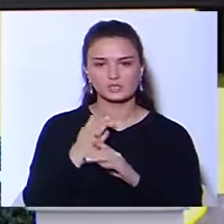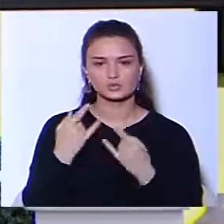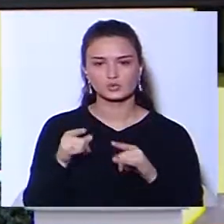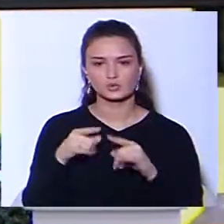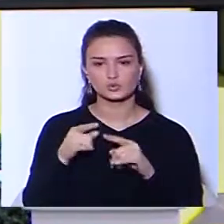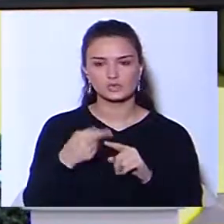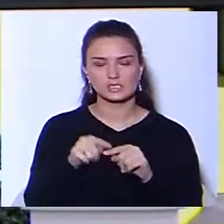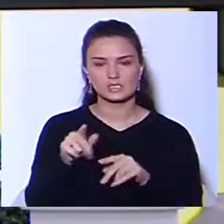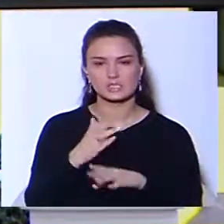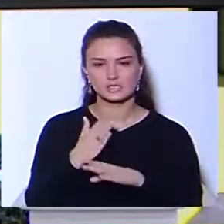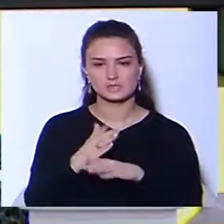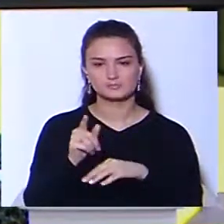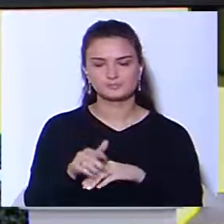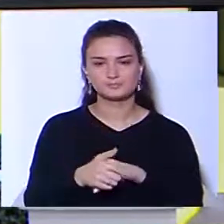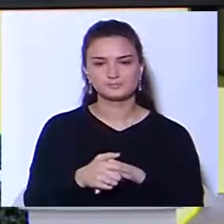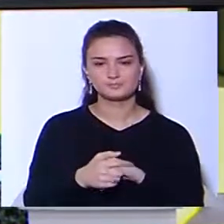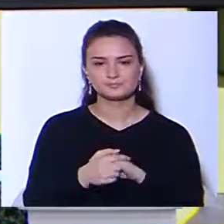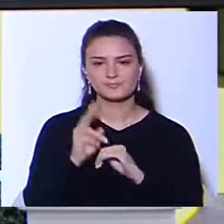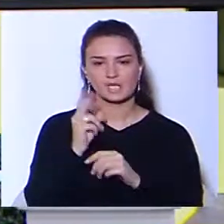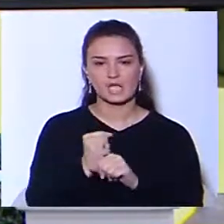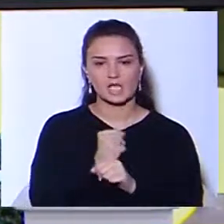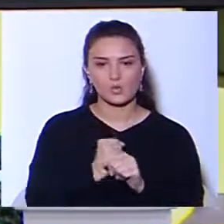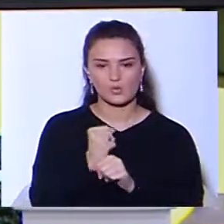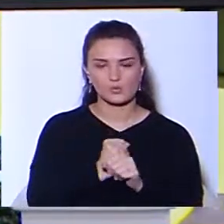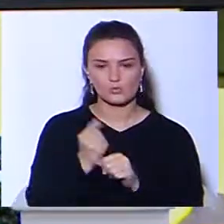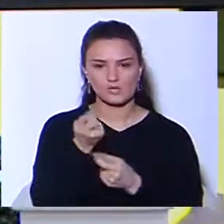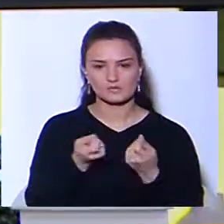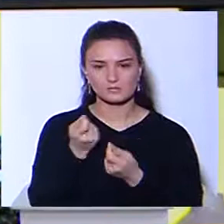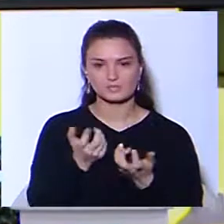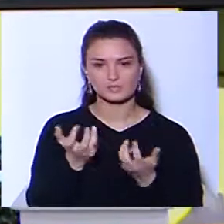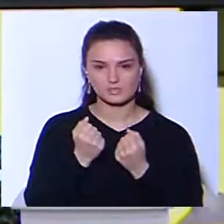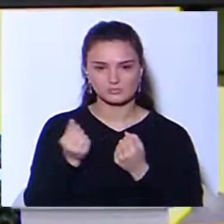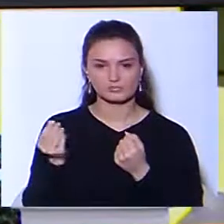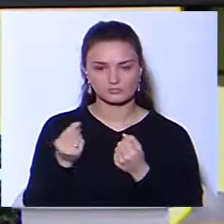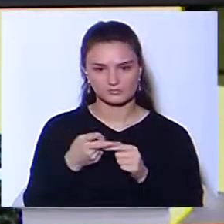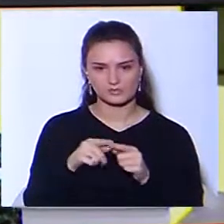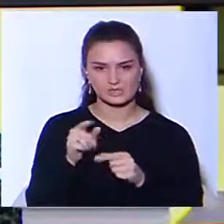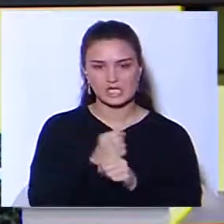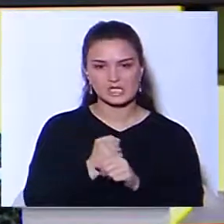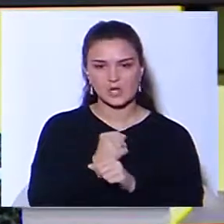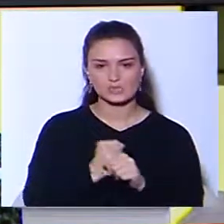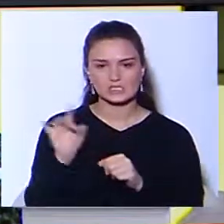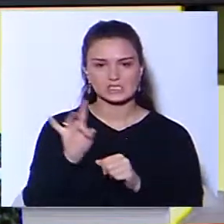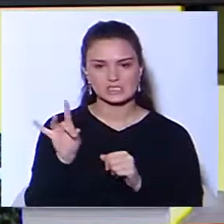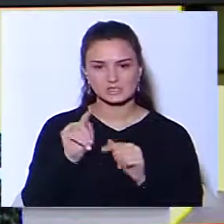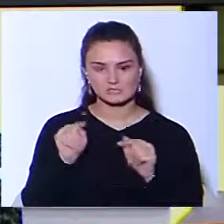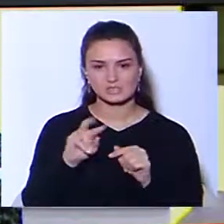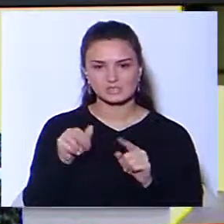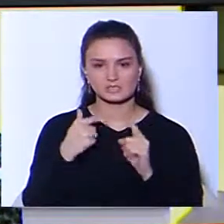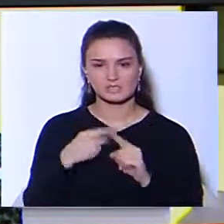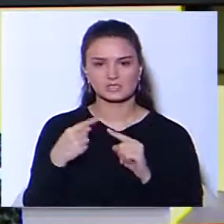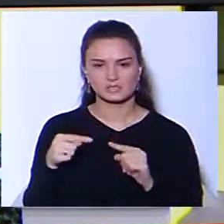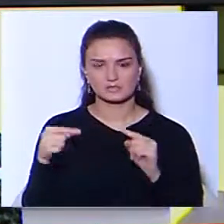შოკოლადი. შოკოლადი ეს არის კაკაო, მარცვლებისგან მიღებული ფხვნილი, ეს არის კაკაოს ცხიმი და